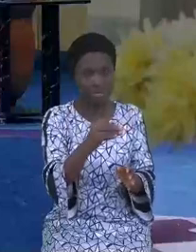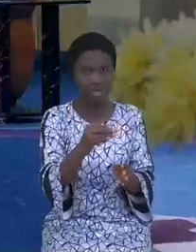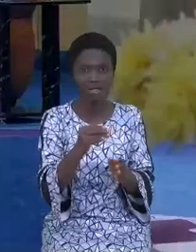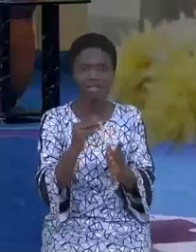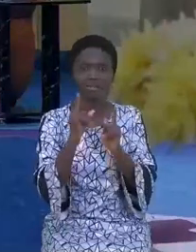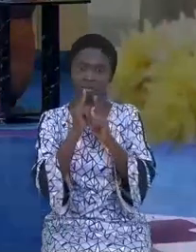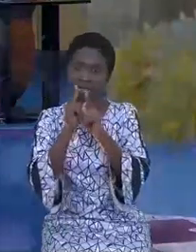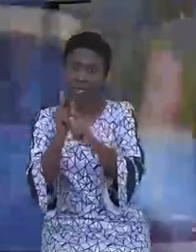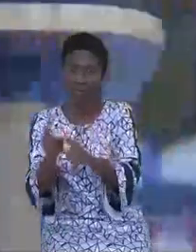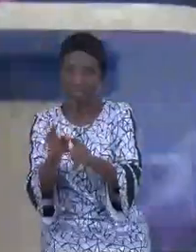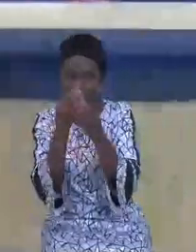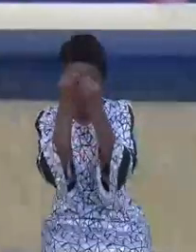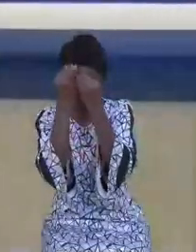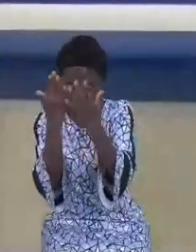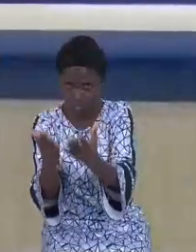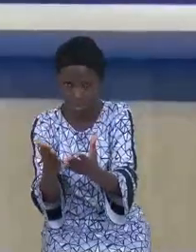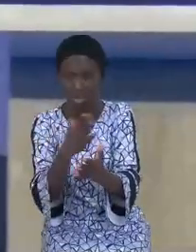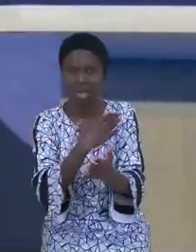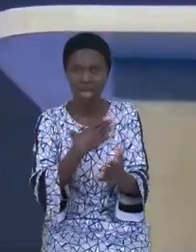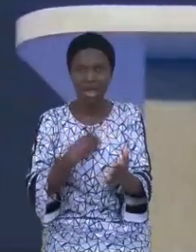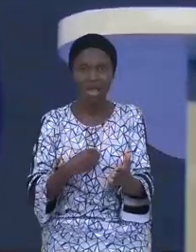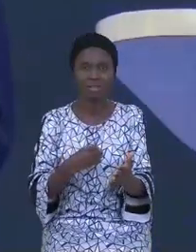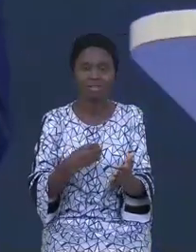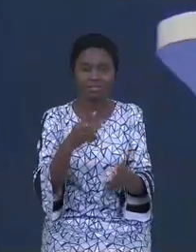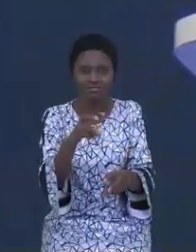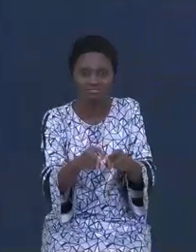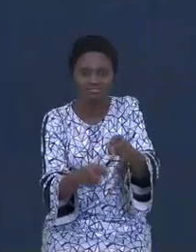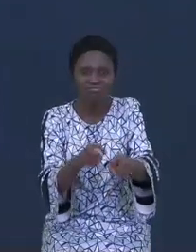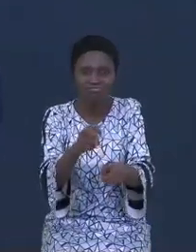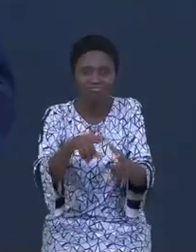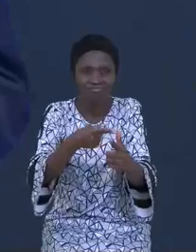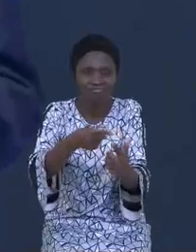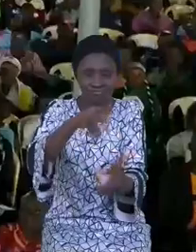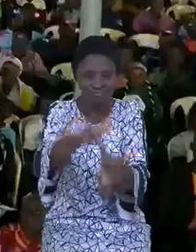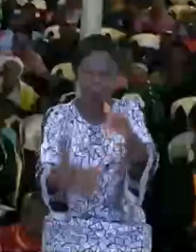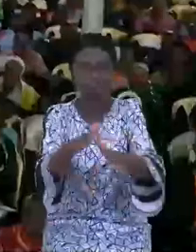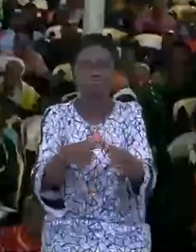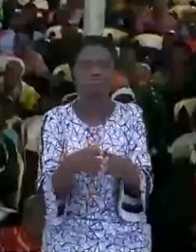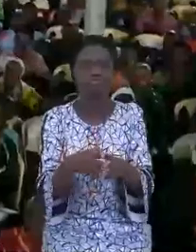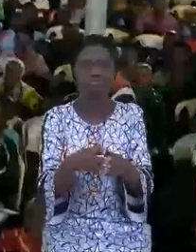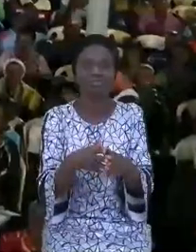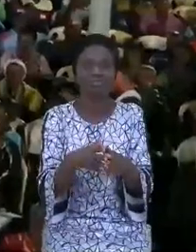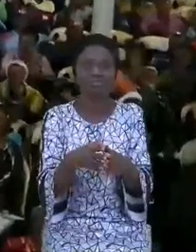marcher. Se leva pour marcher. Ton amen est faible.